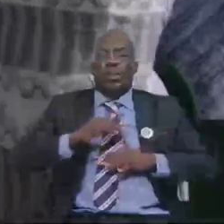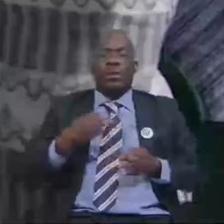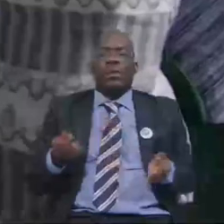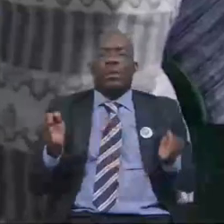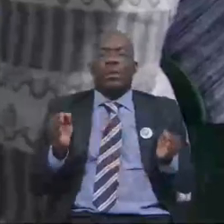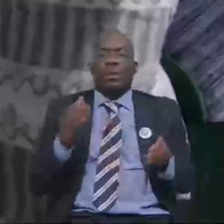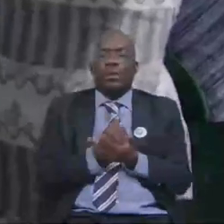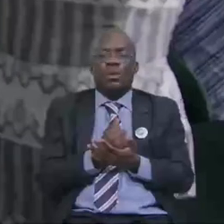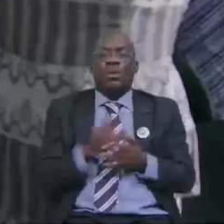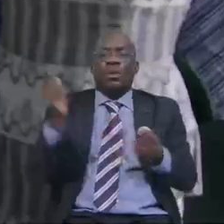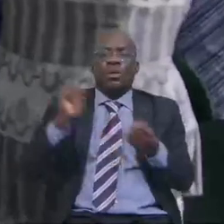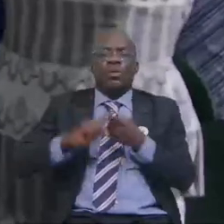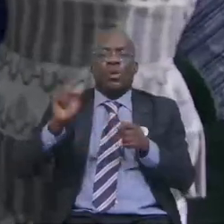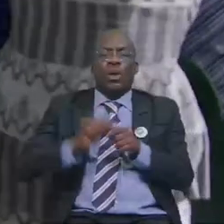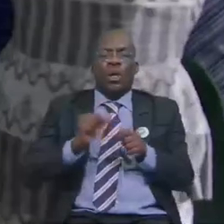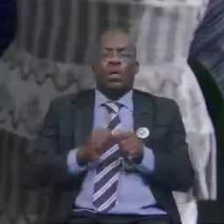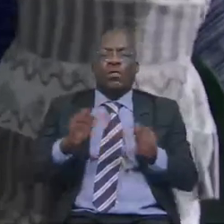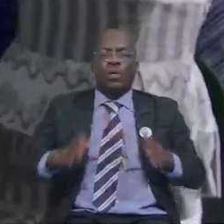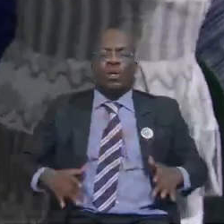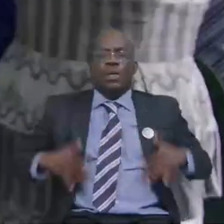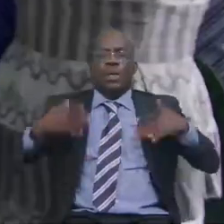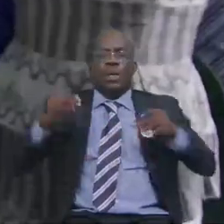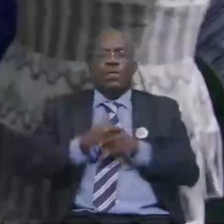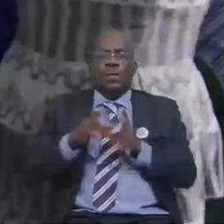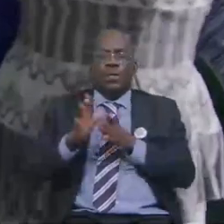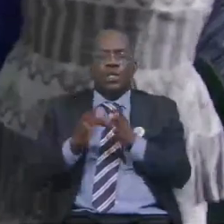à chaque vie au nom de Jésus